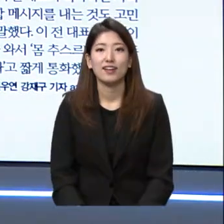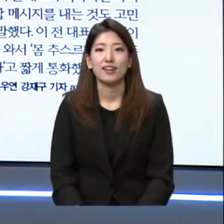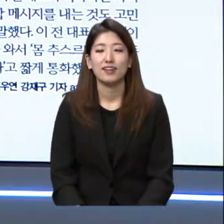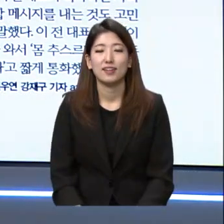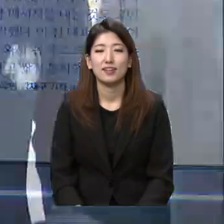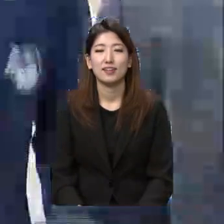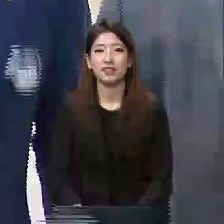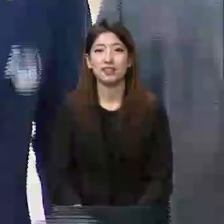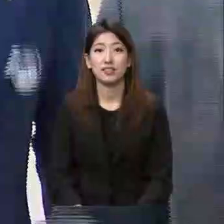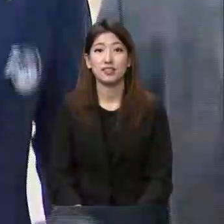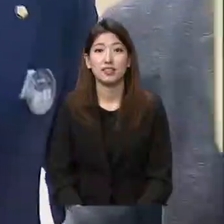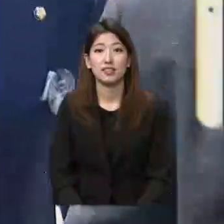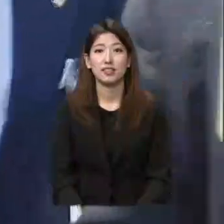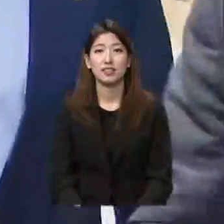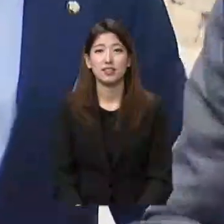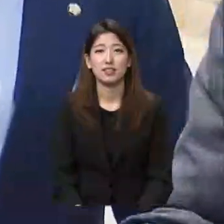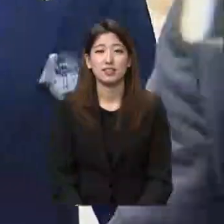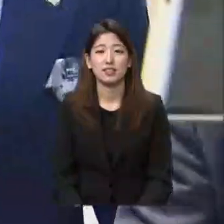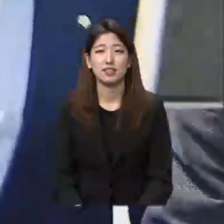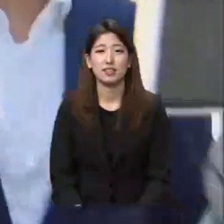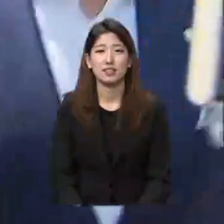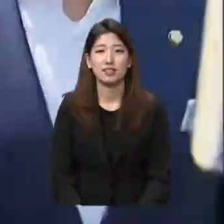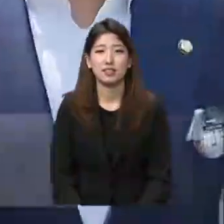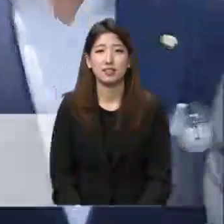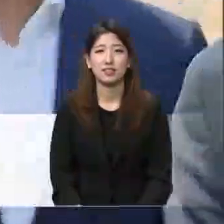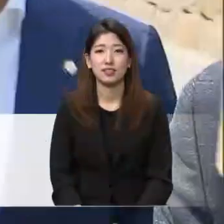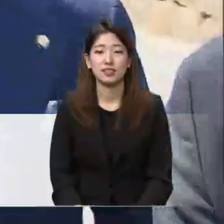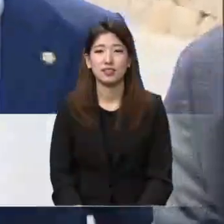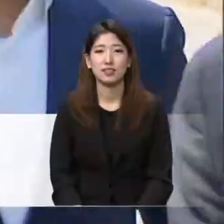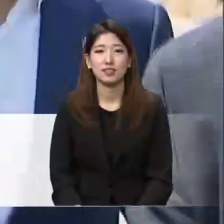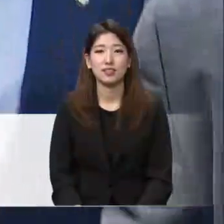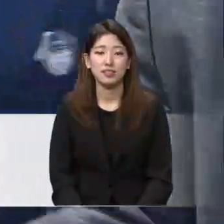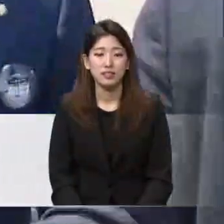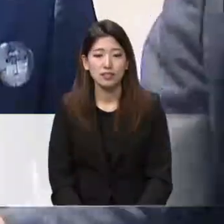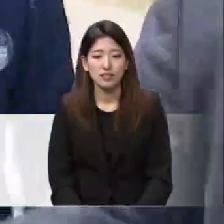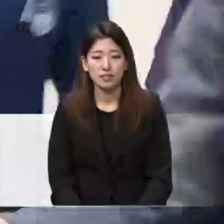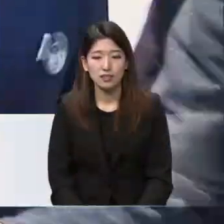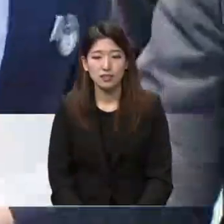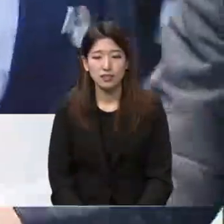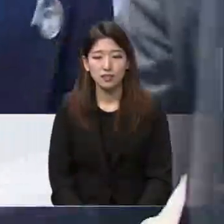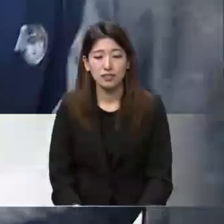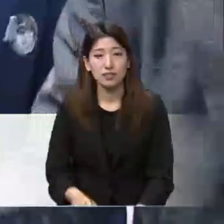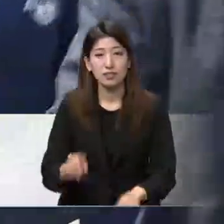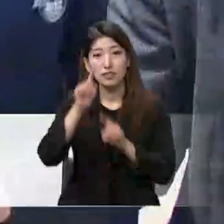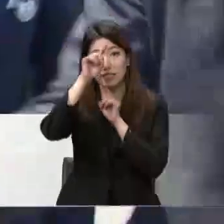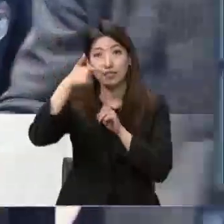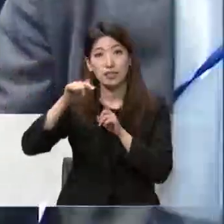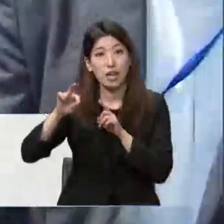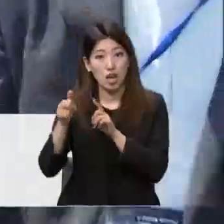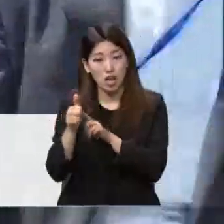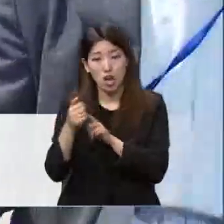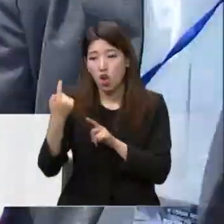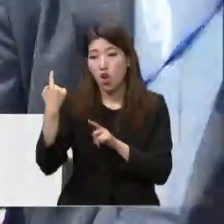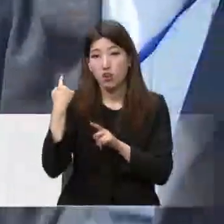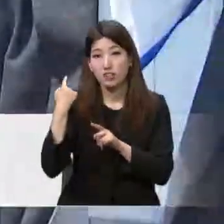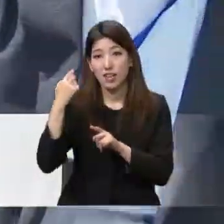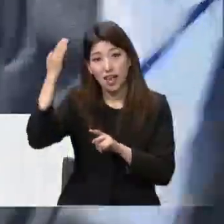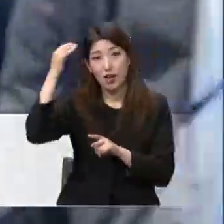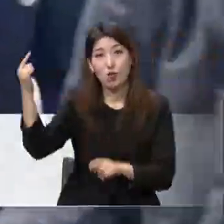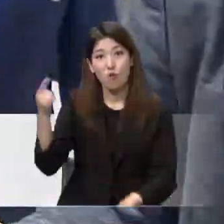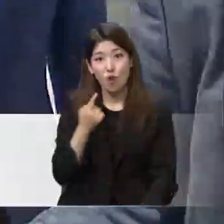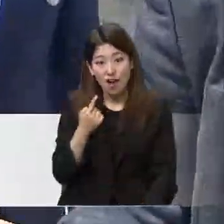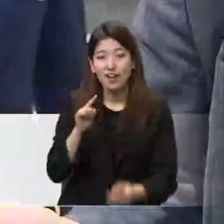오시죠 대표님 그리고 이낙연 전 대표가 어제 귀국을 했는데 혹시 좀 어떻게